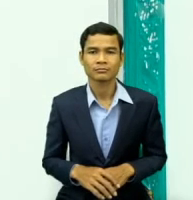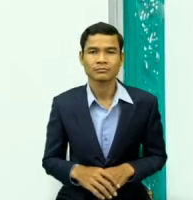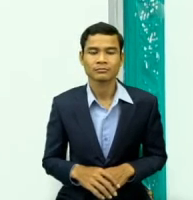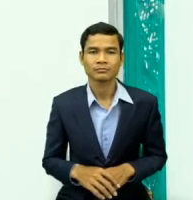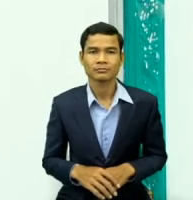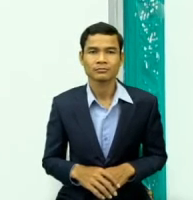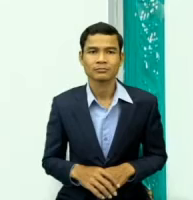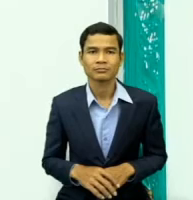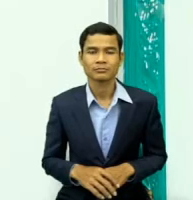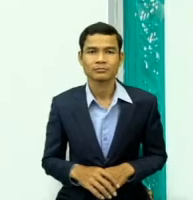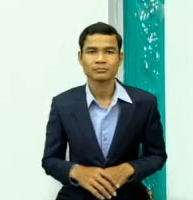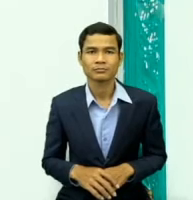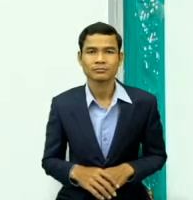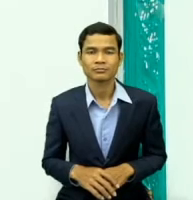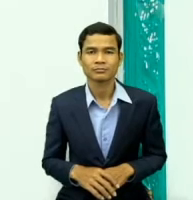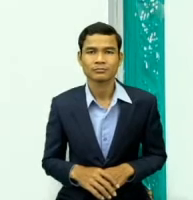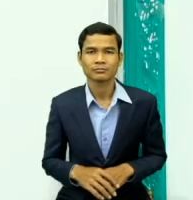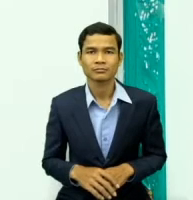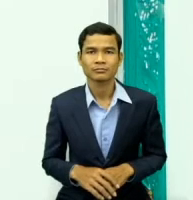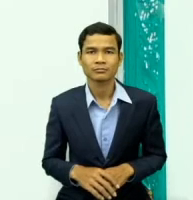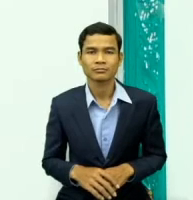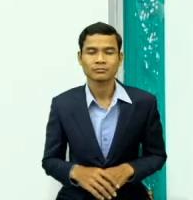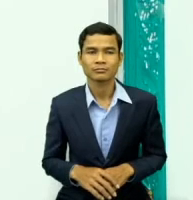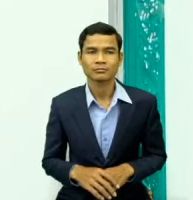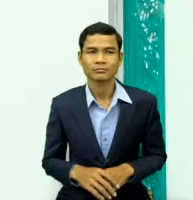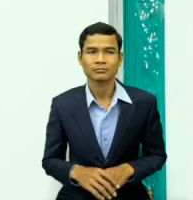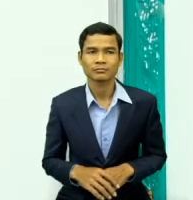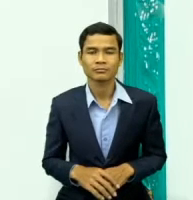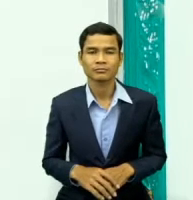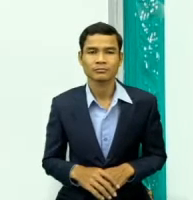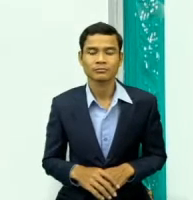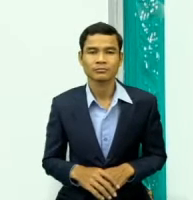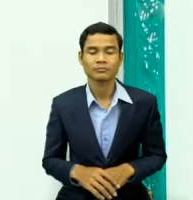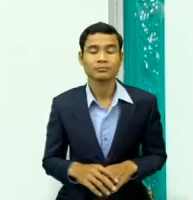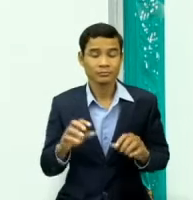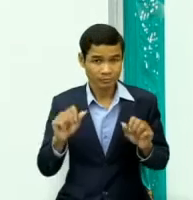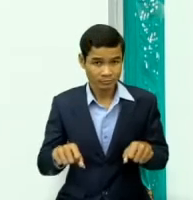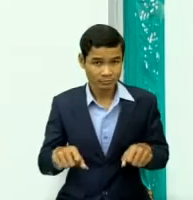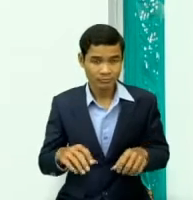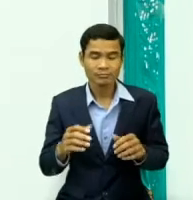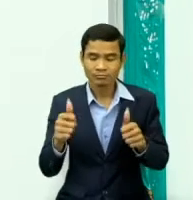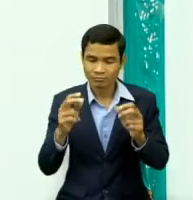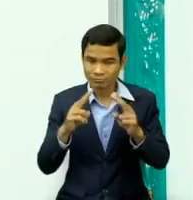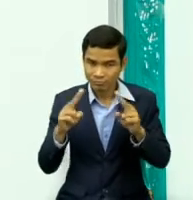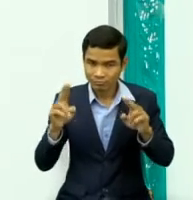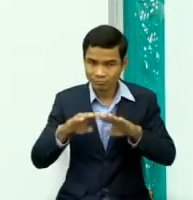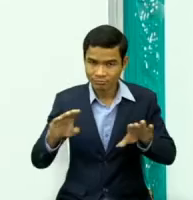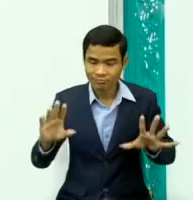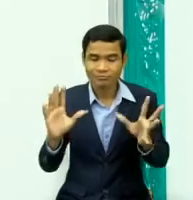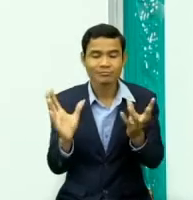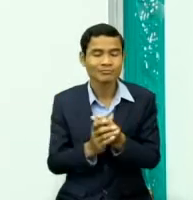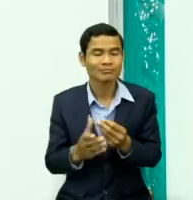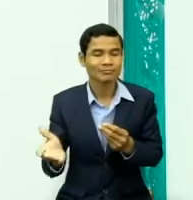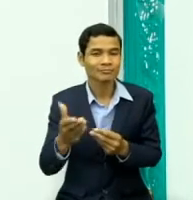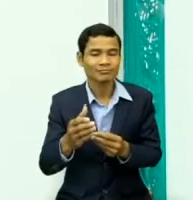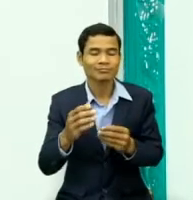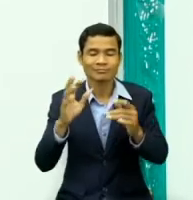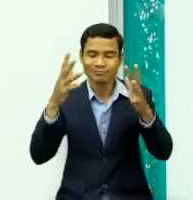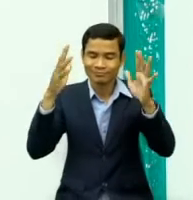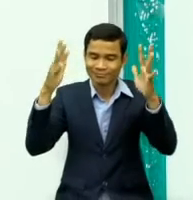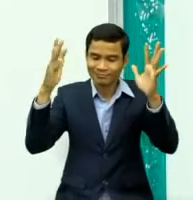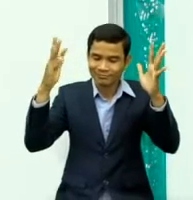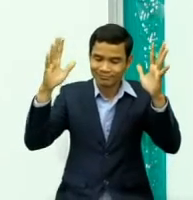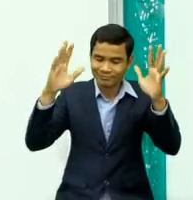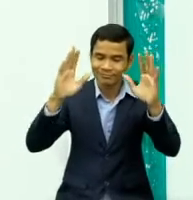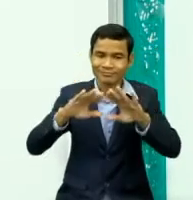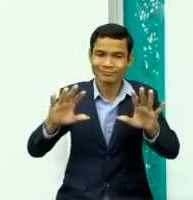chà lo lớn nha con tiền ơn khăn ní tiền đại bó xa